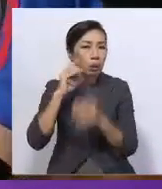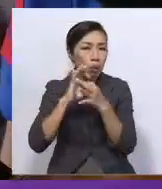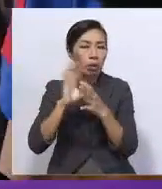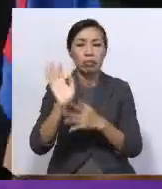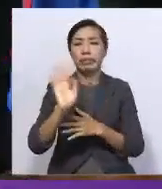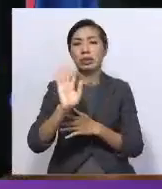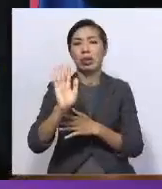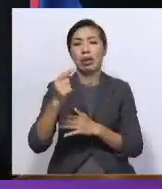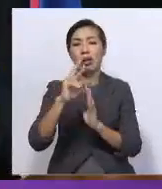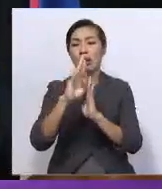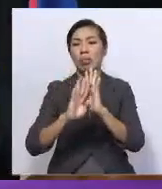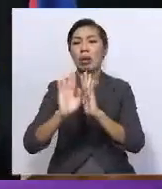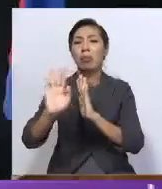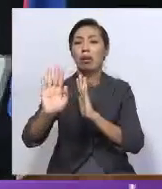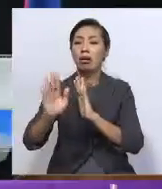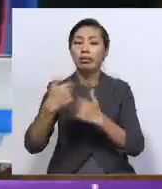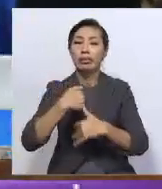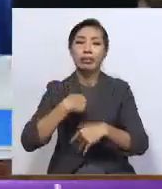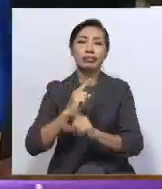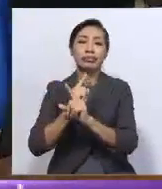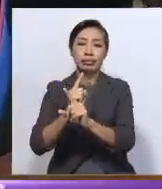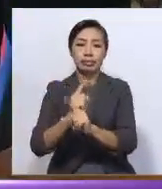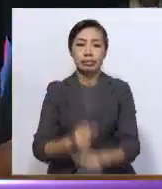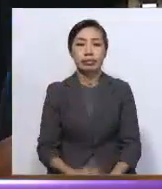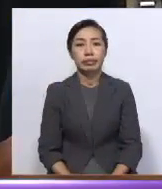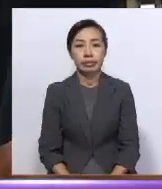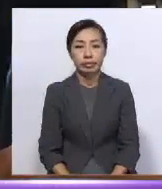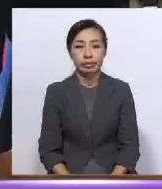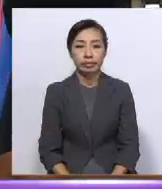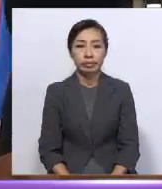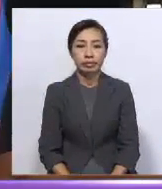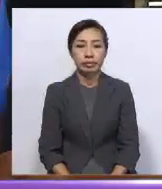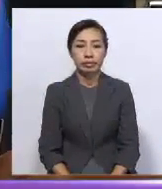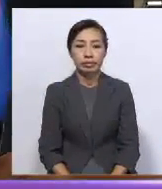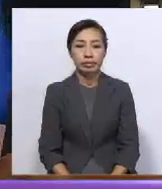นะมันก็ตามระเบียบเขาว่ายังไงก็ว่าไปตามนั้นน่ะ